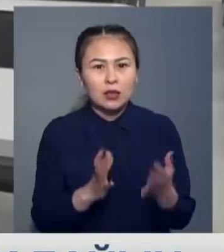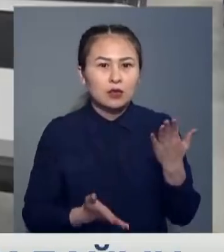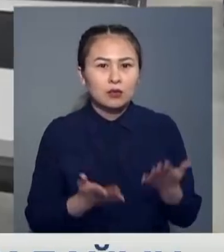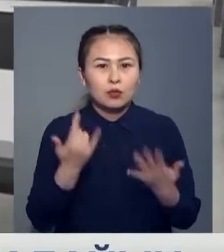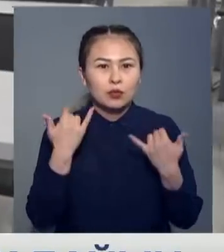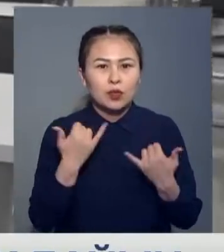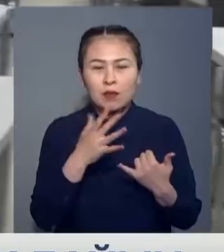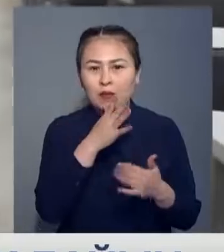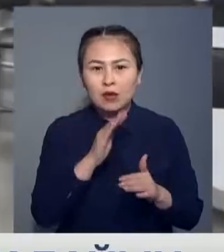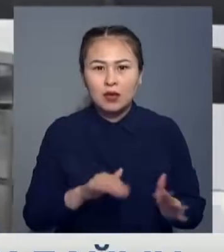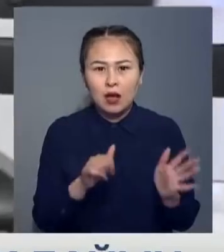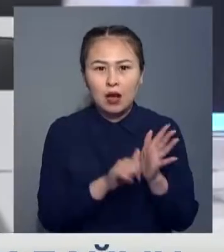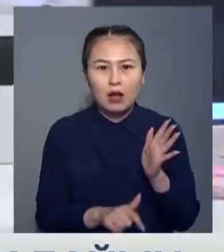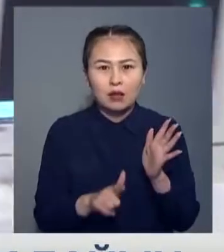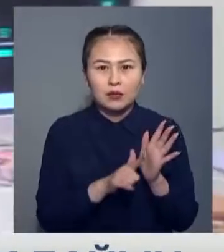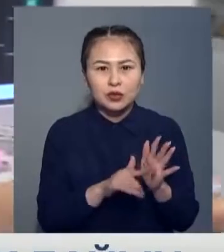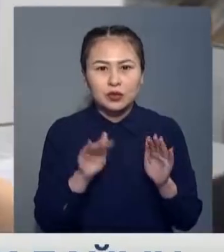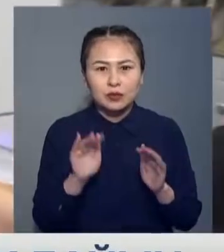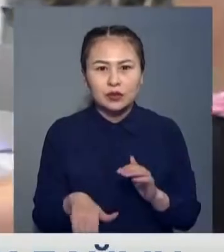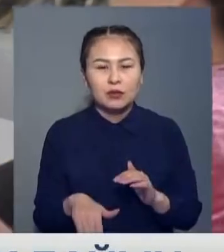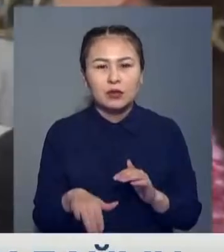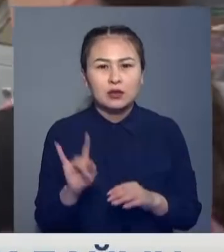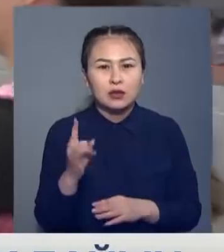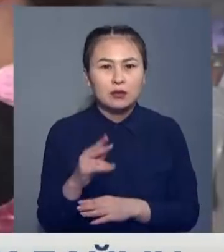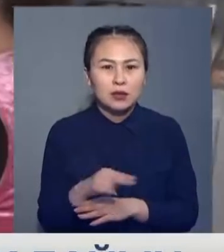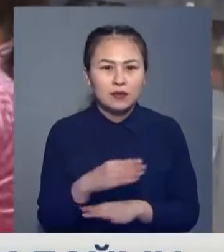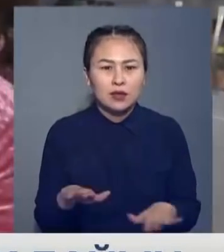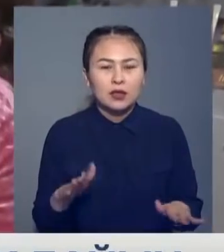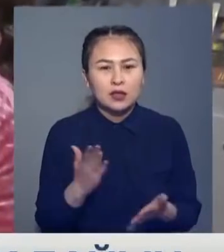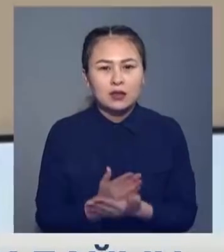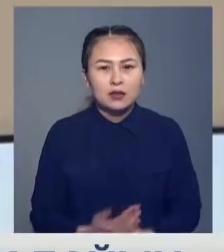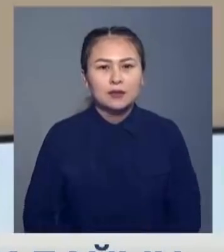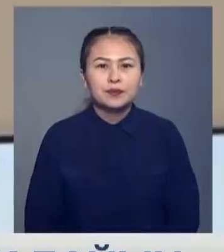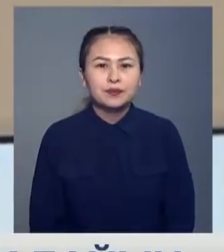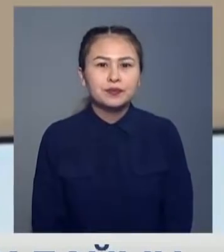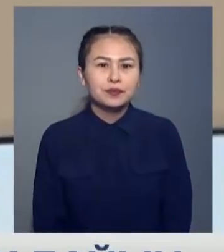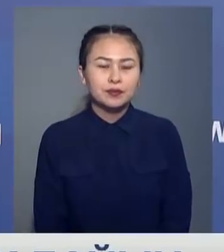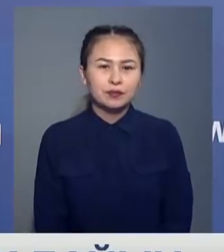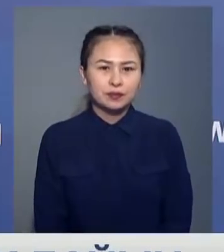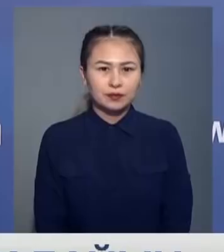жөн, бүгінгі таңда балабақшаларда 67 мың бала тәрбиеленуде.